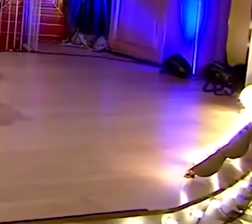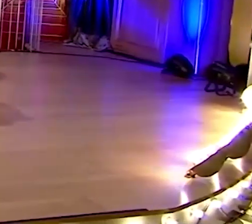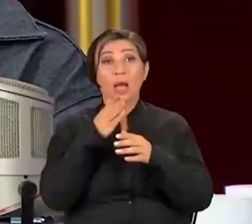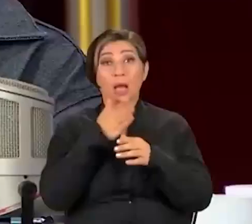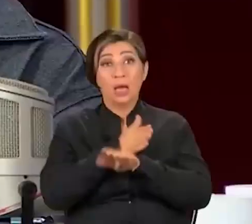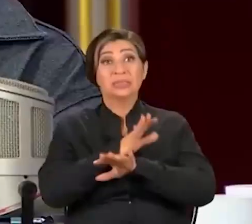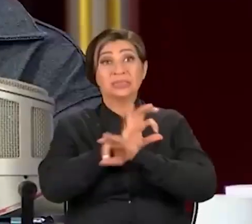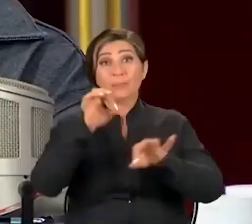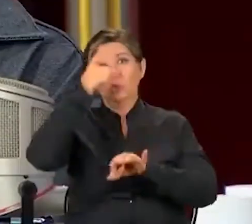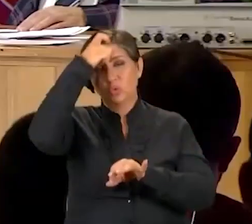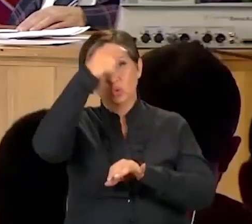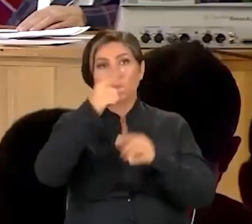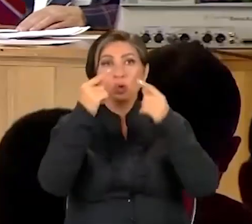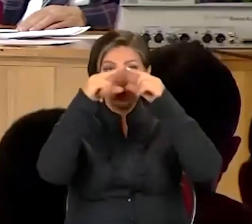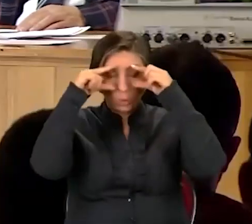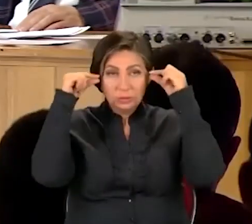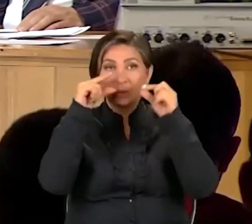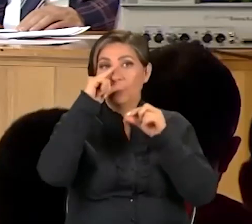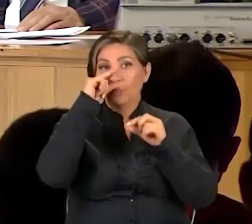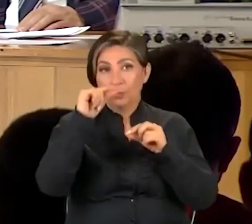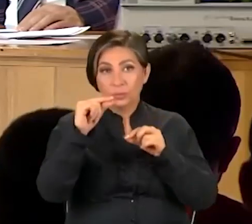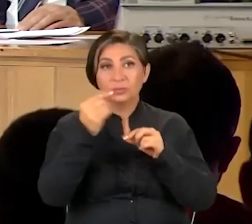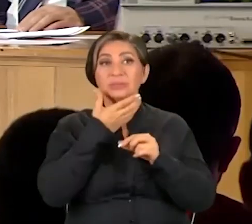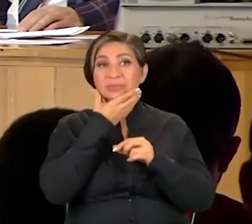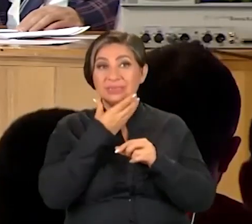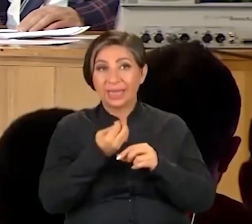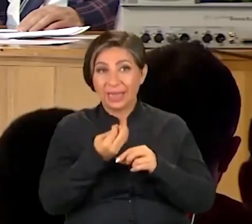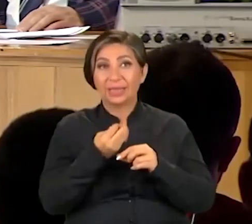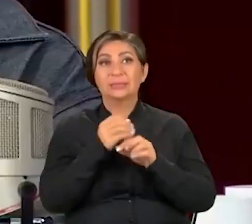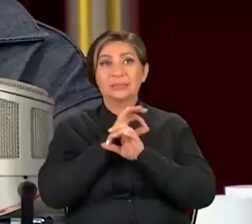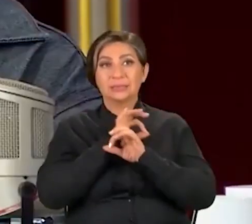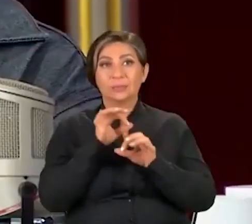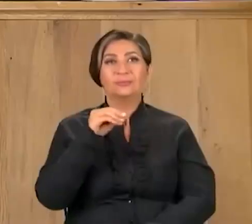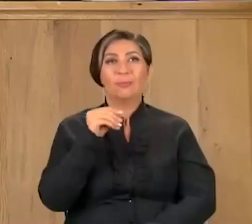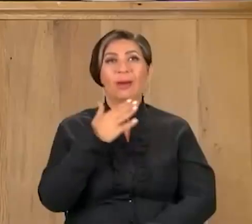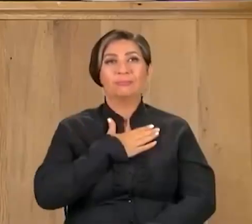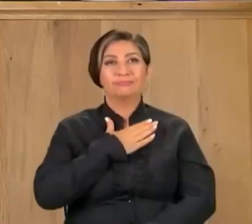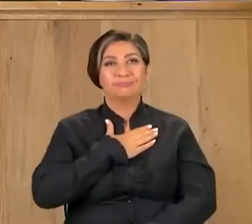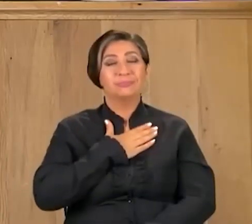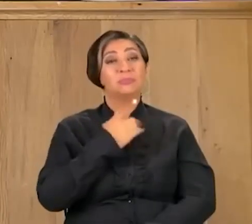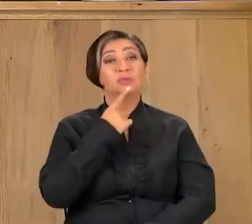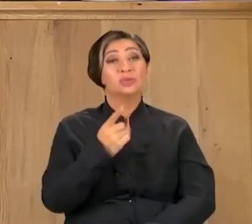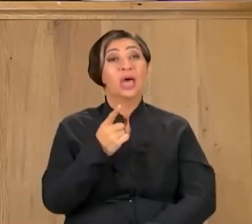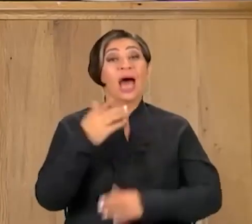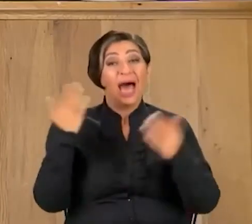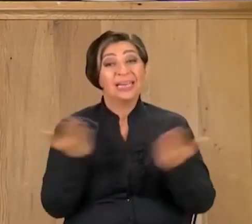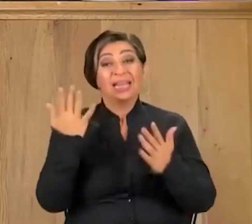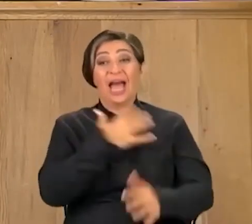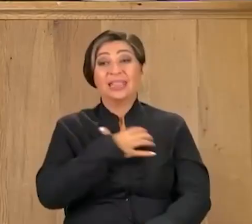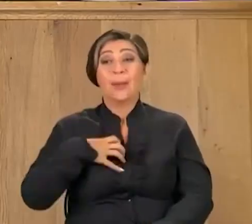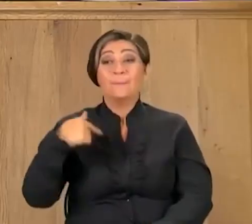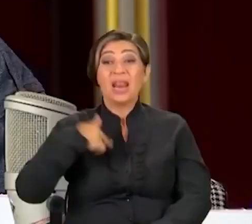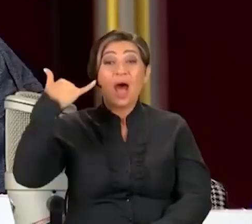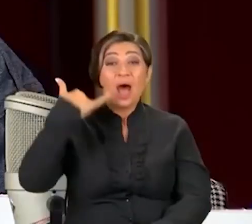Aslında öz be öz Türksün. Gözlerin, burnun, sakalların. Evet, buna çok önem gösterir. Diyorsun ki artık annem